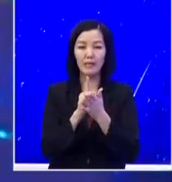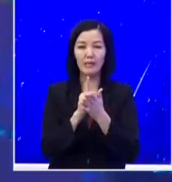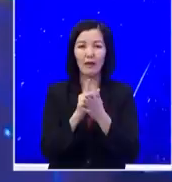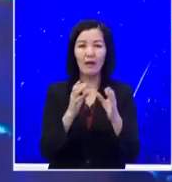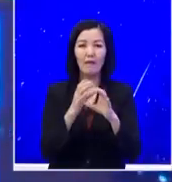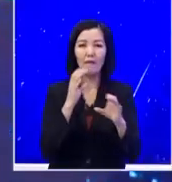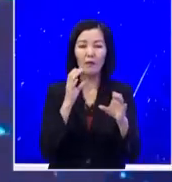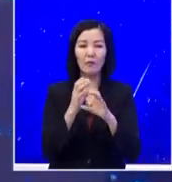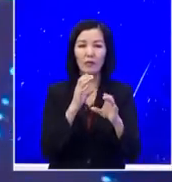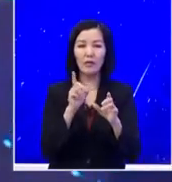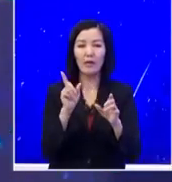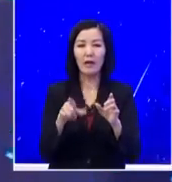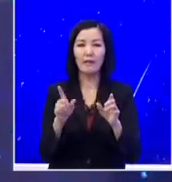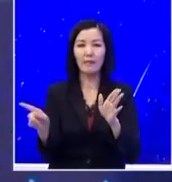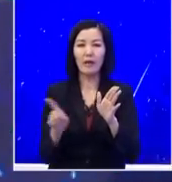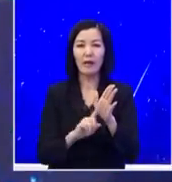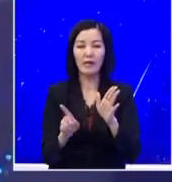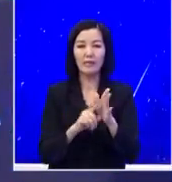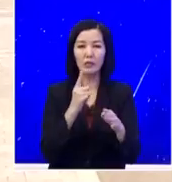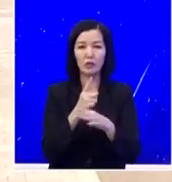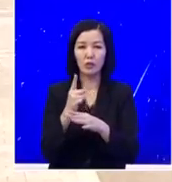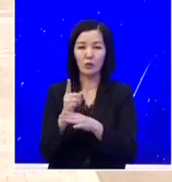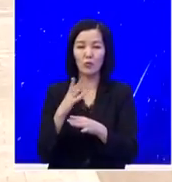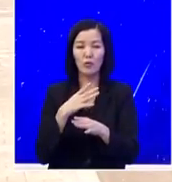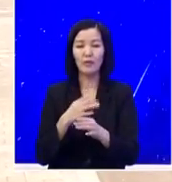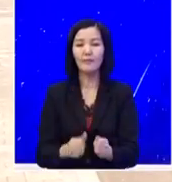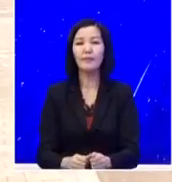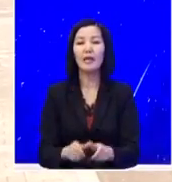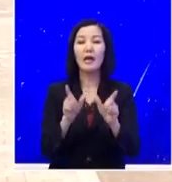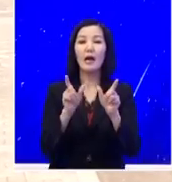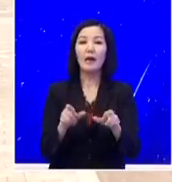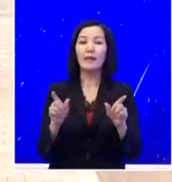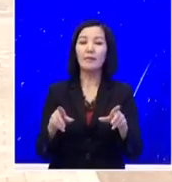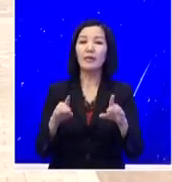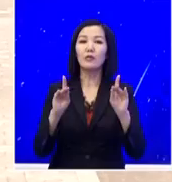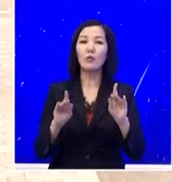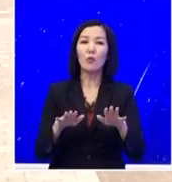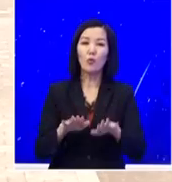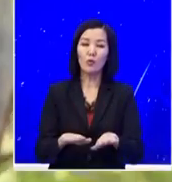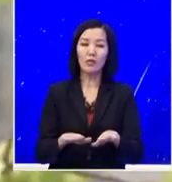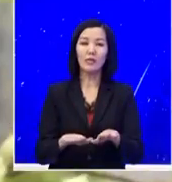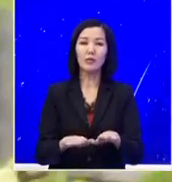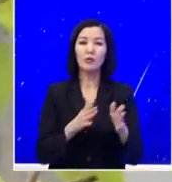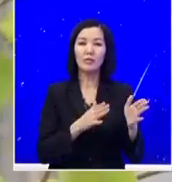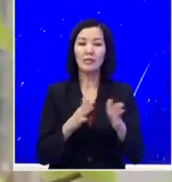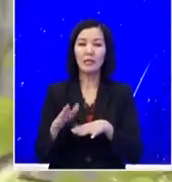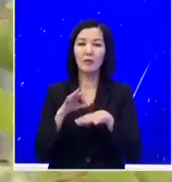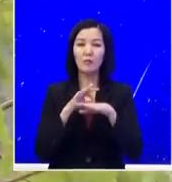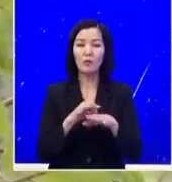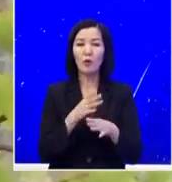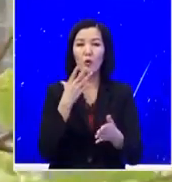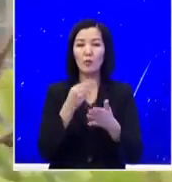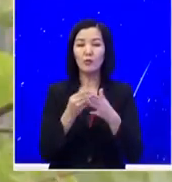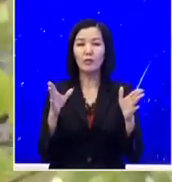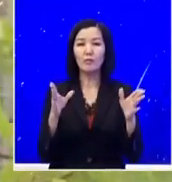арасында жолаушылардың қозғалысына шектеу енгізіледі. Жолаушыларды орналастыру стандартты тәртіпте іске асырылады. Және олар өздерімен